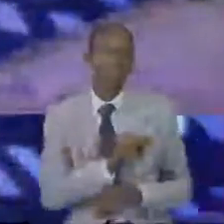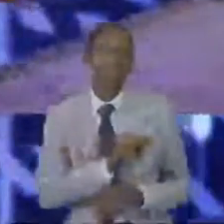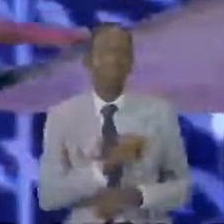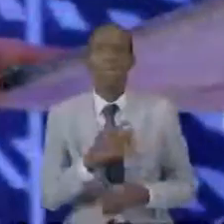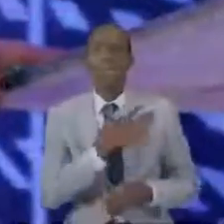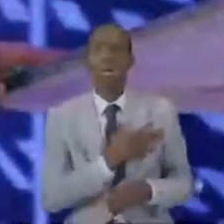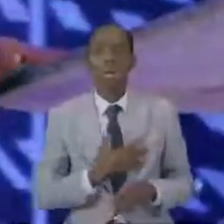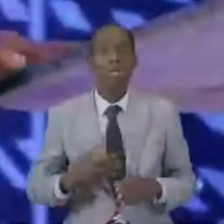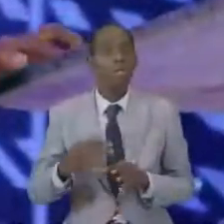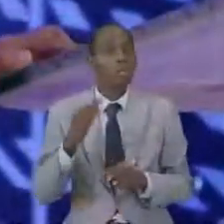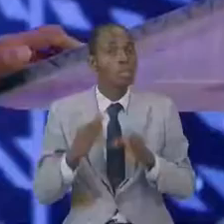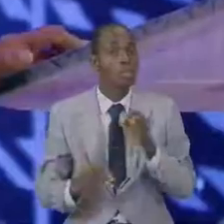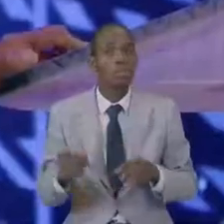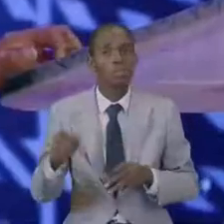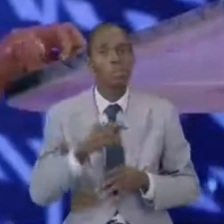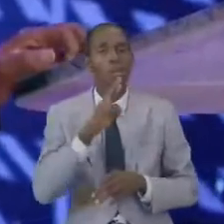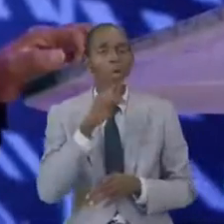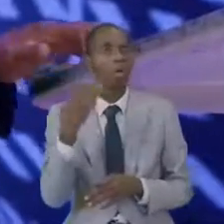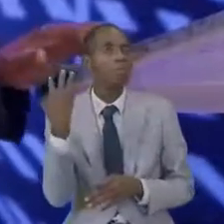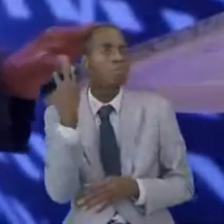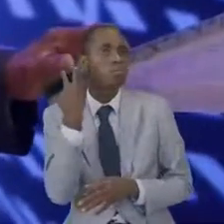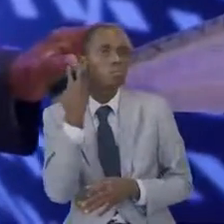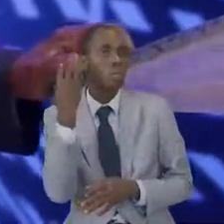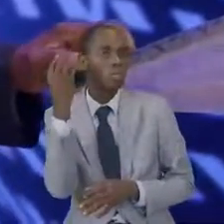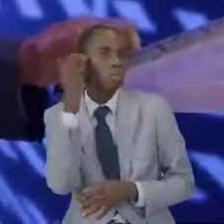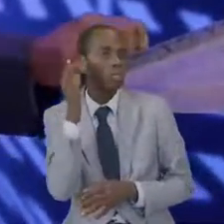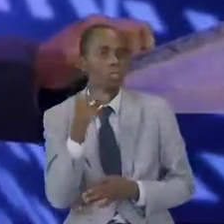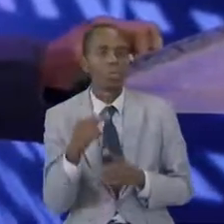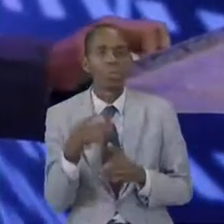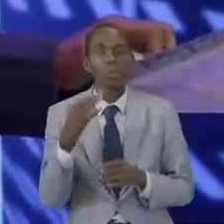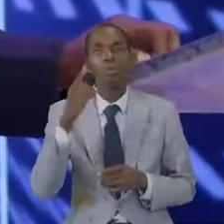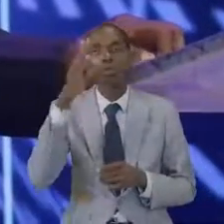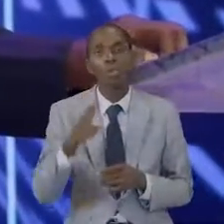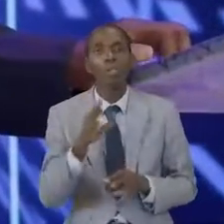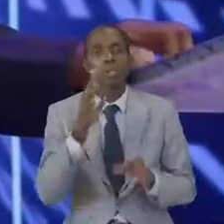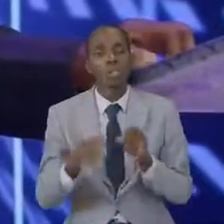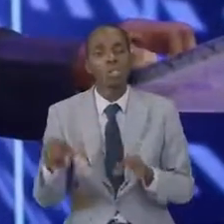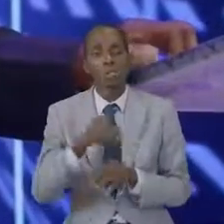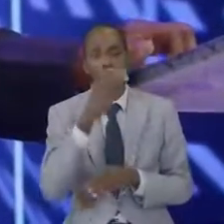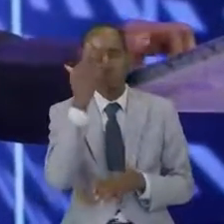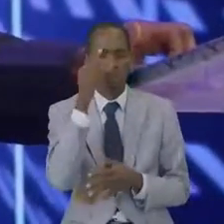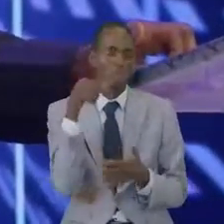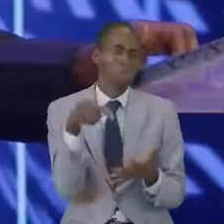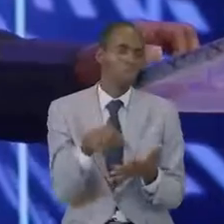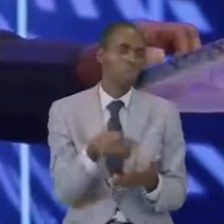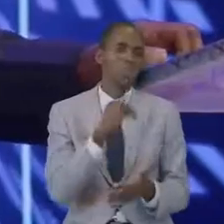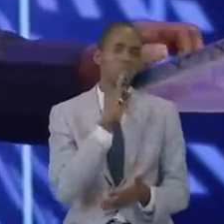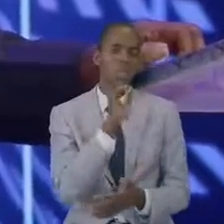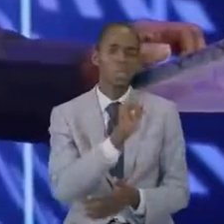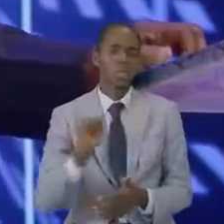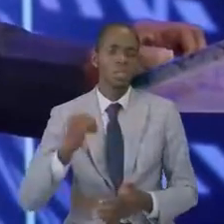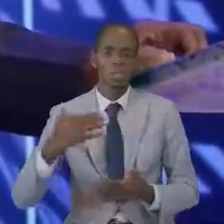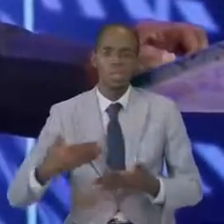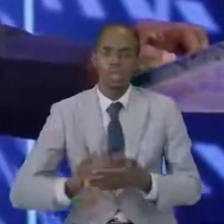cependant et ainsi même s'ils entendent la parole même si le savent que ceci est une loi et